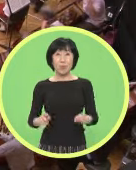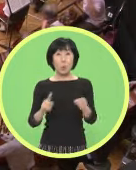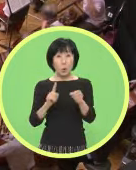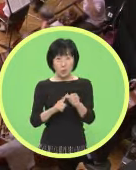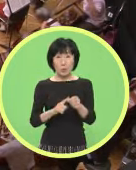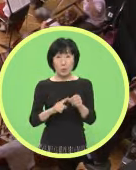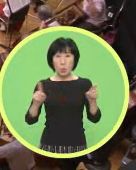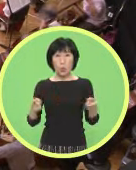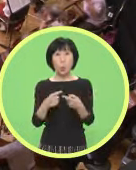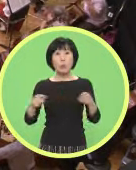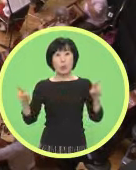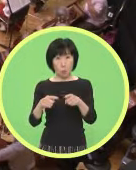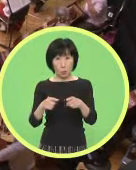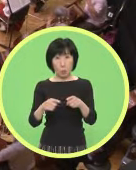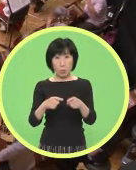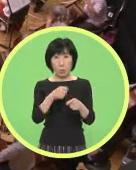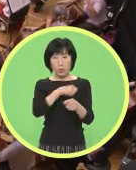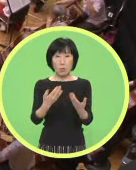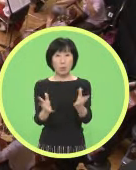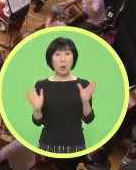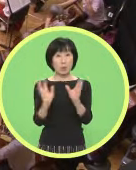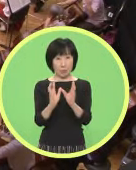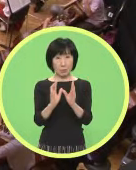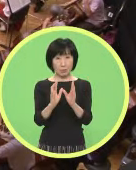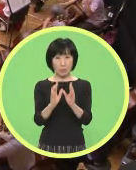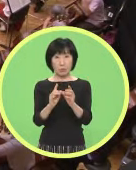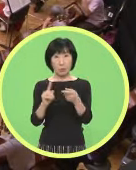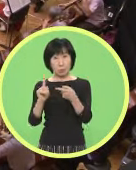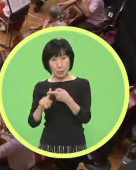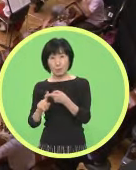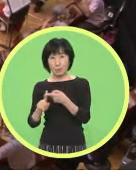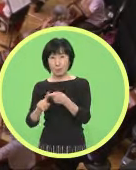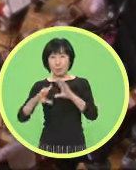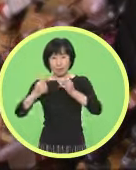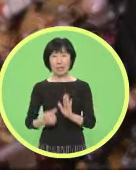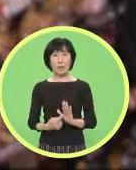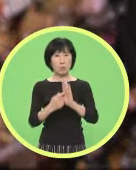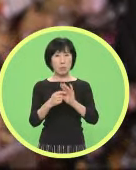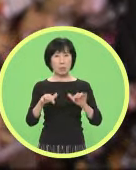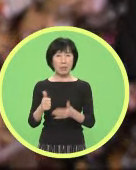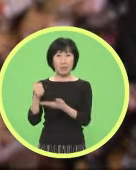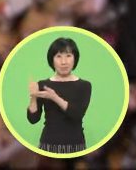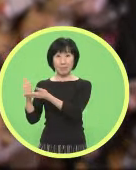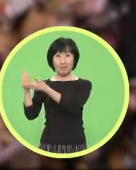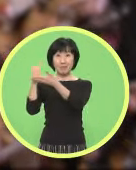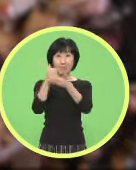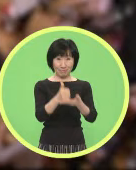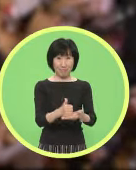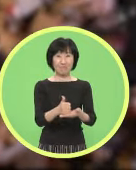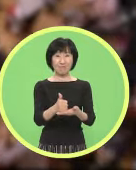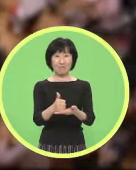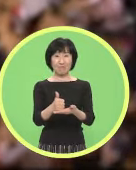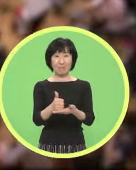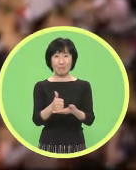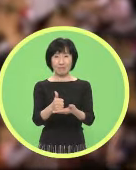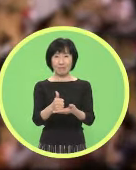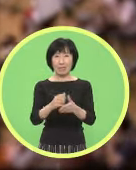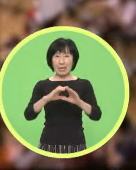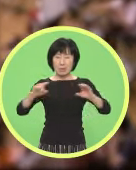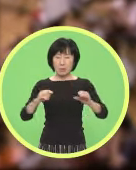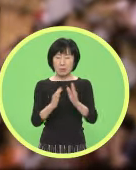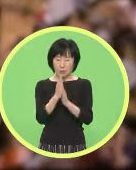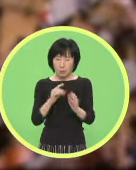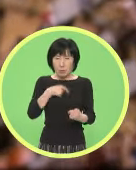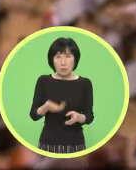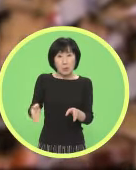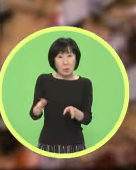今年の平和の夕べコンサートは広島交響楽団の演奏に加え、世界的ピアニストネルソン・フレイレ氏が出演し、広